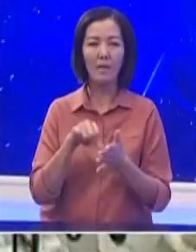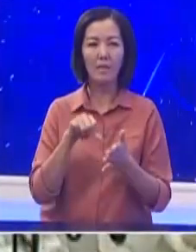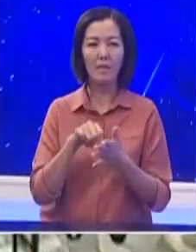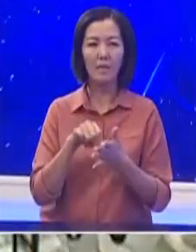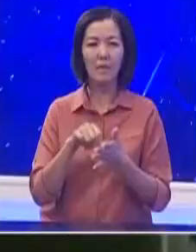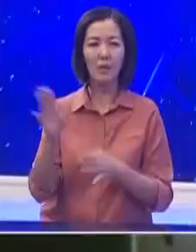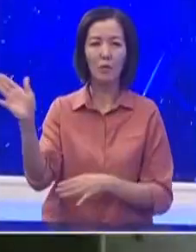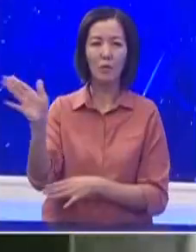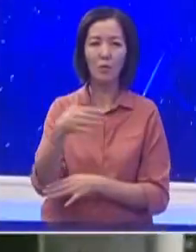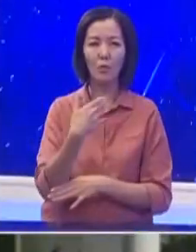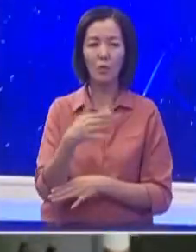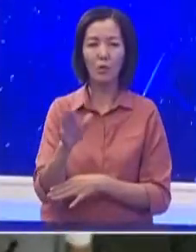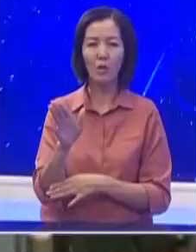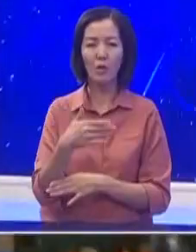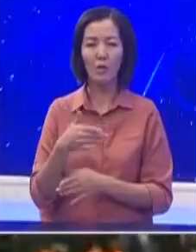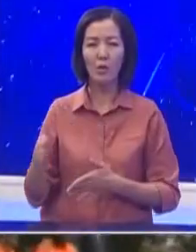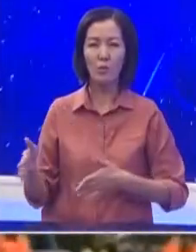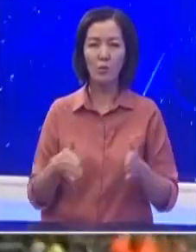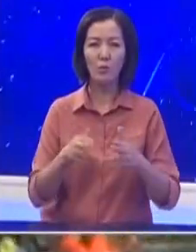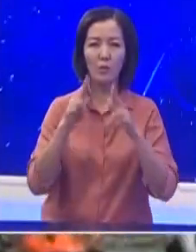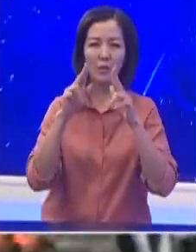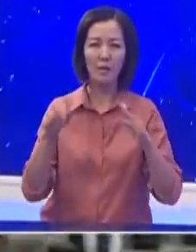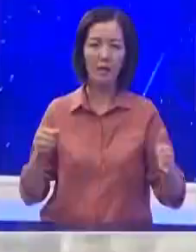ту көтерілген Букингем сарайына дейін жүріп өтті.